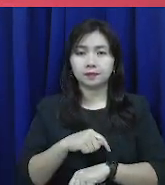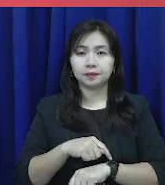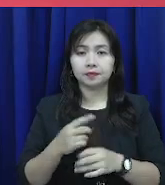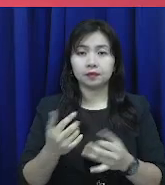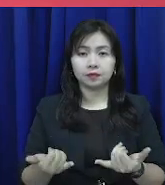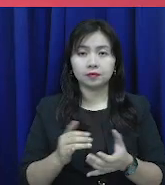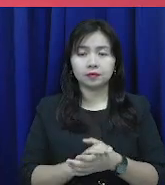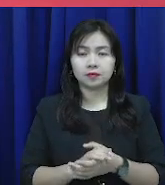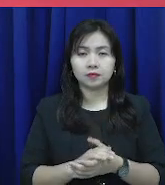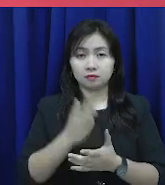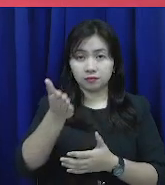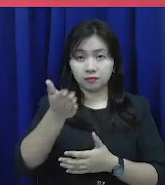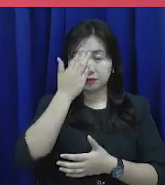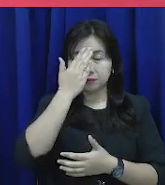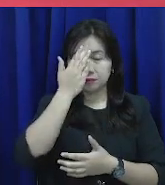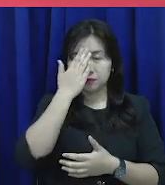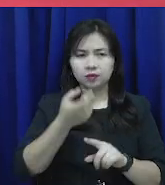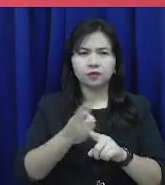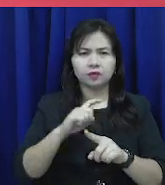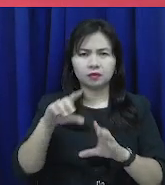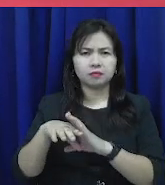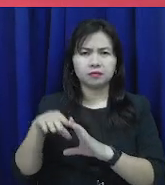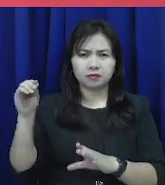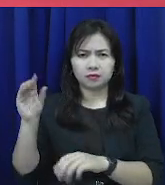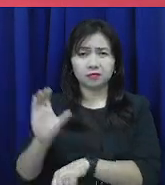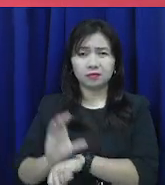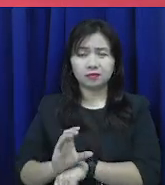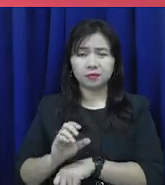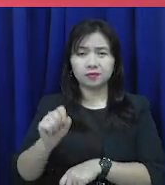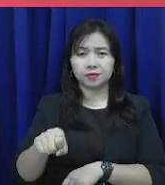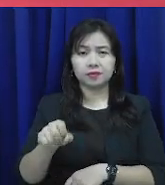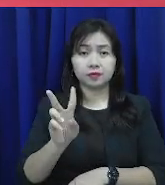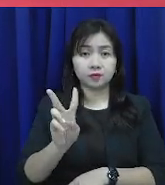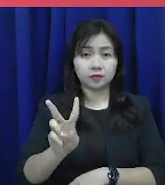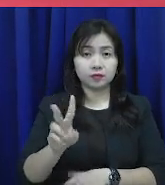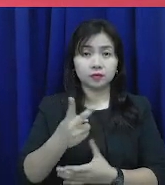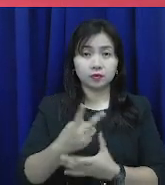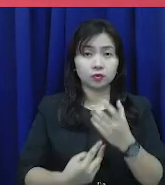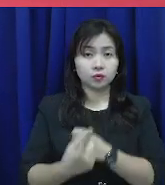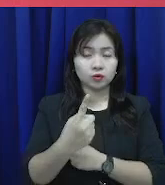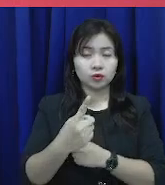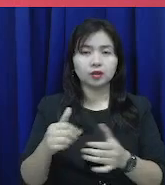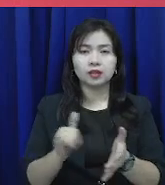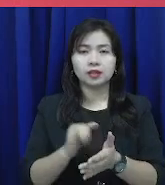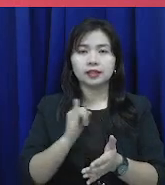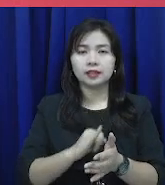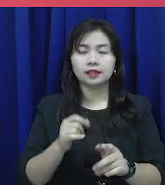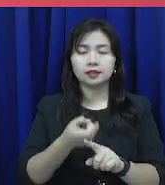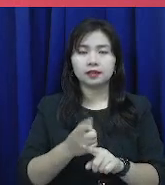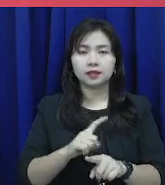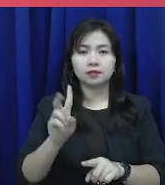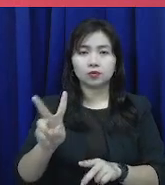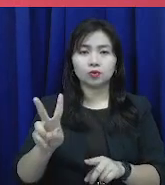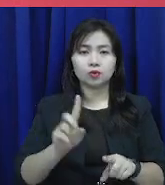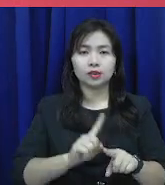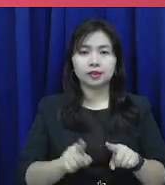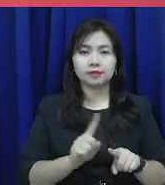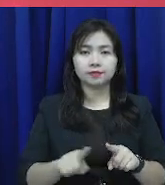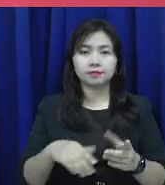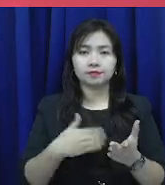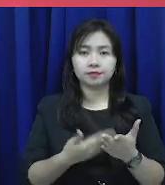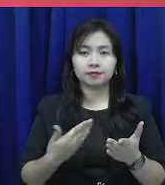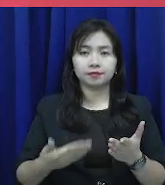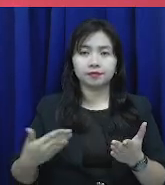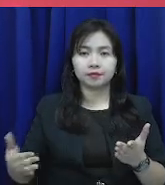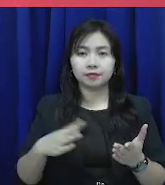alam niyo po sa labas This this two has to be ano This this two is coming in Uh differently kumbaga nangyayari ito